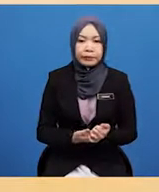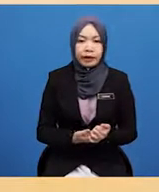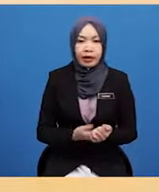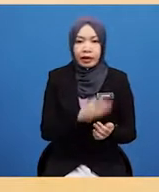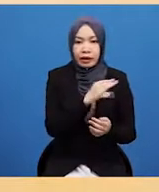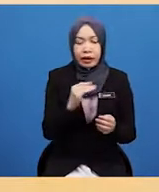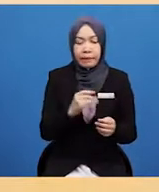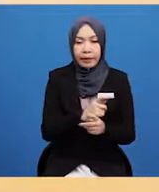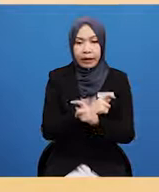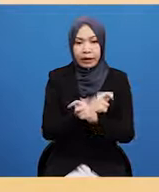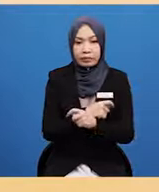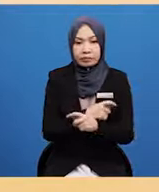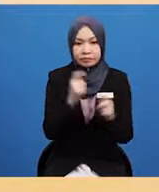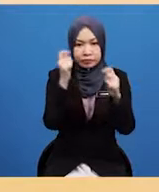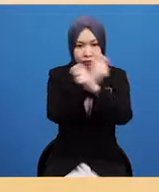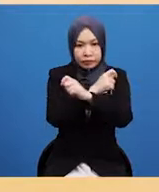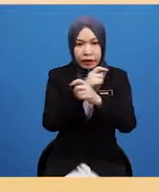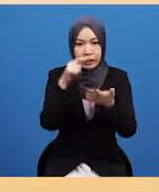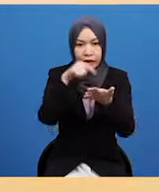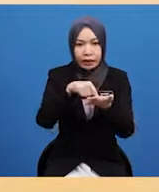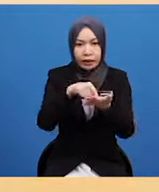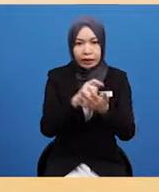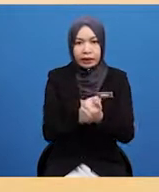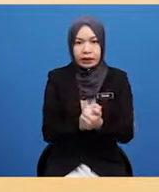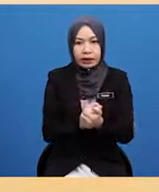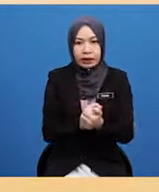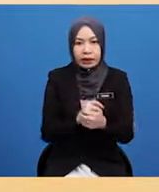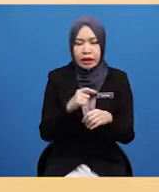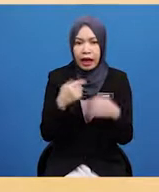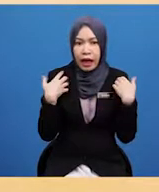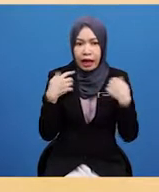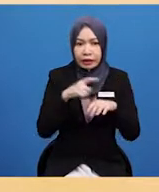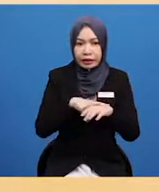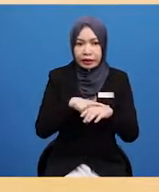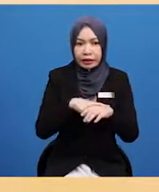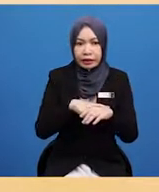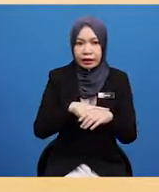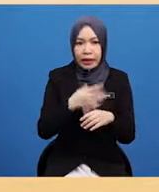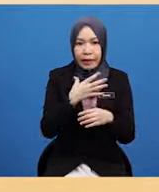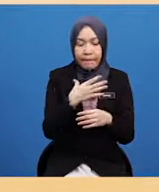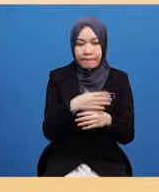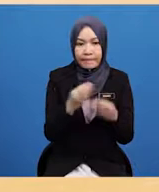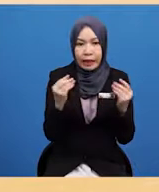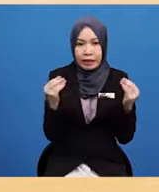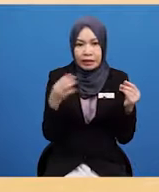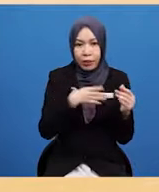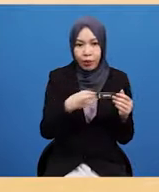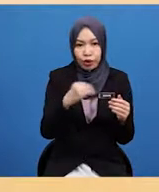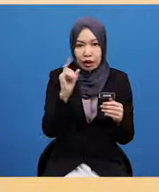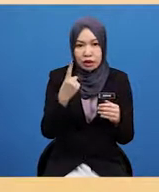penentangan Tok Canggu hanya di Pasir Putih sahaja, tidak melibatkan seluruh negeri Kelantan.